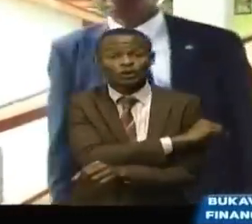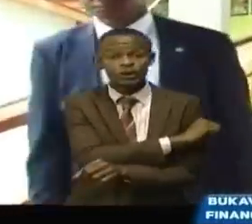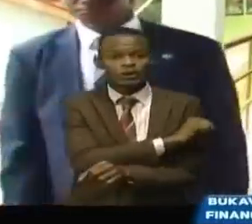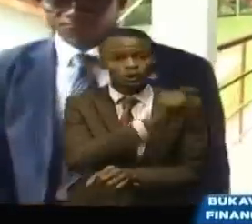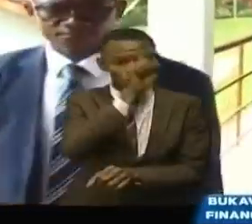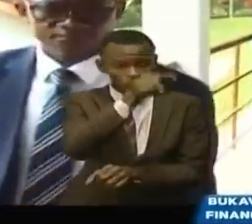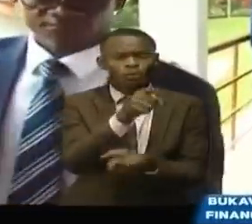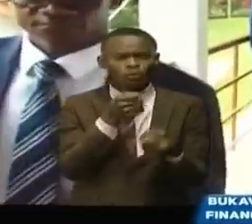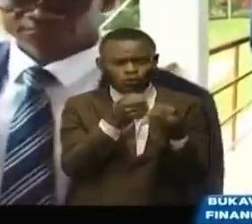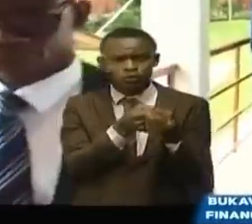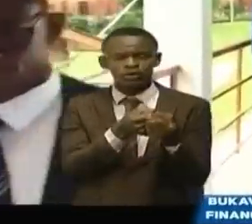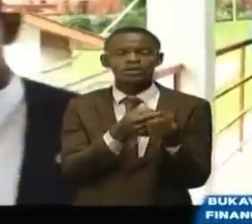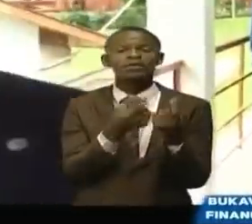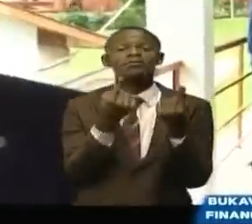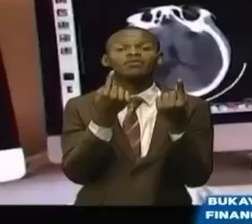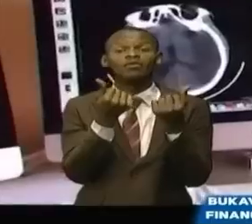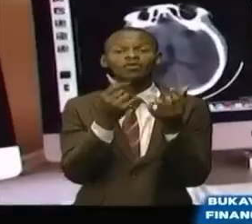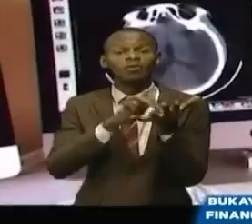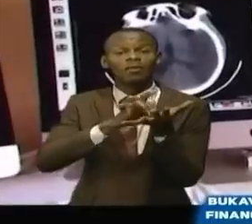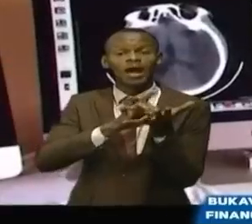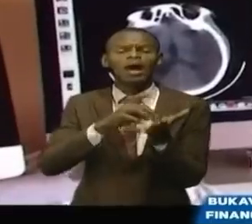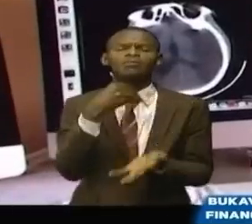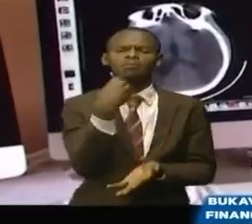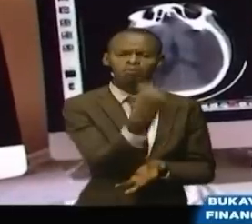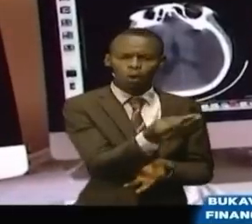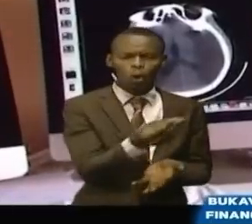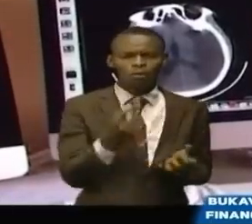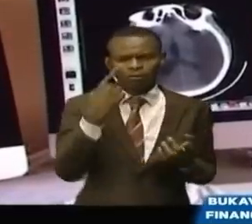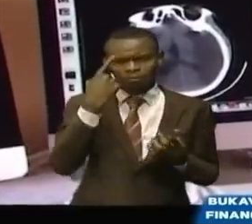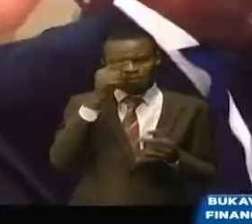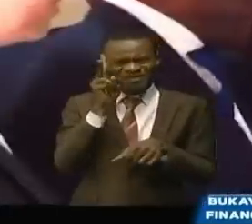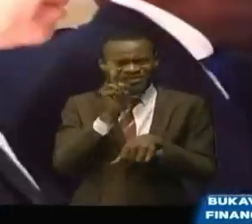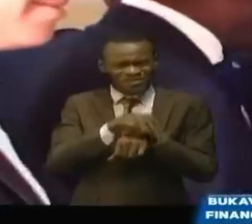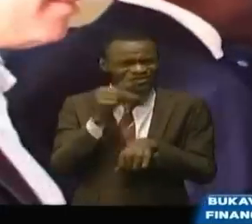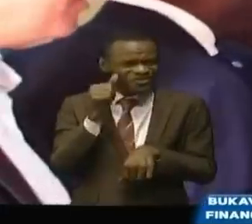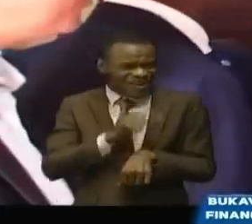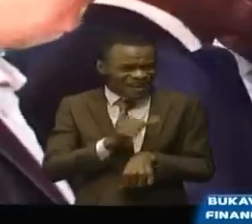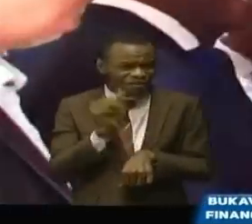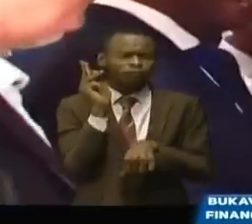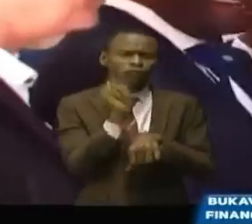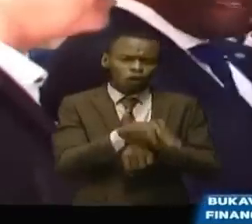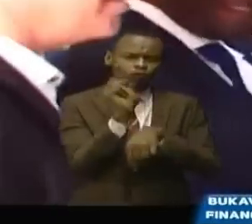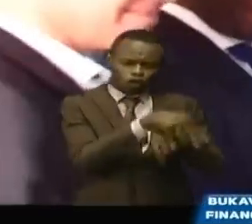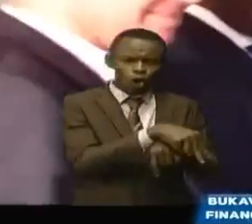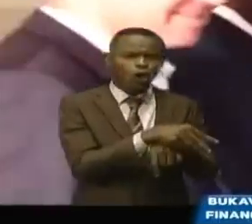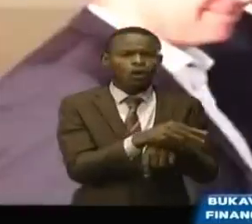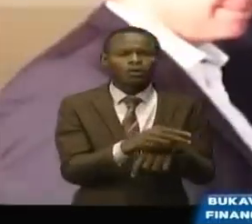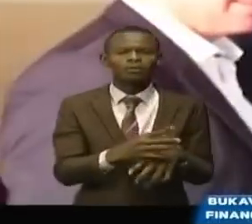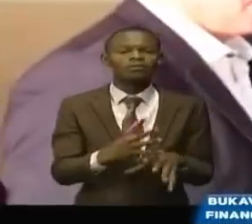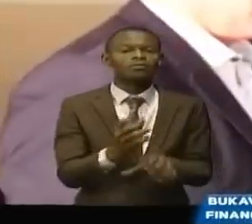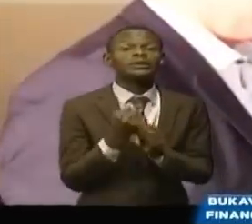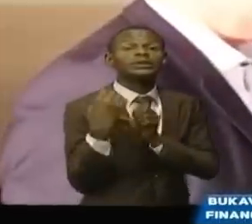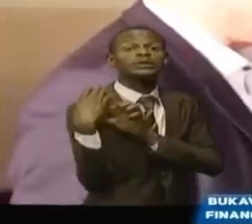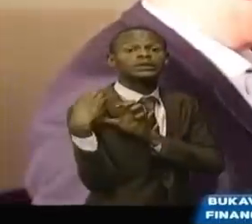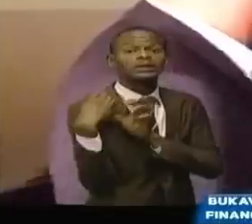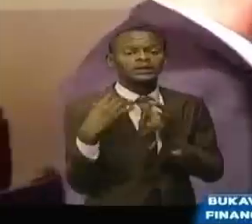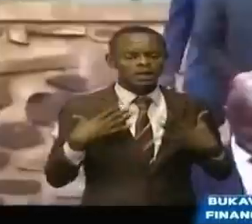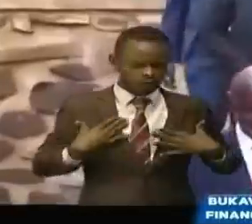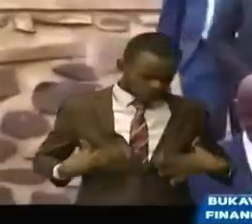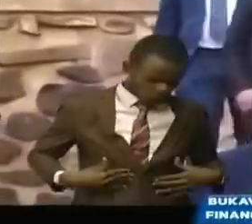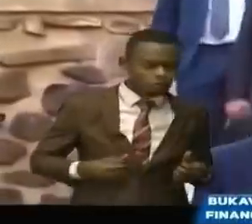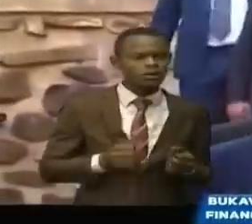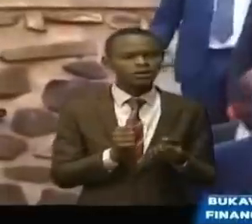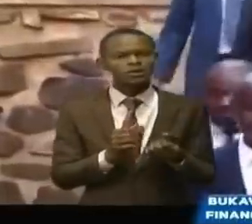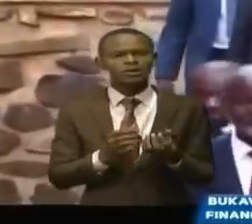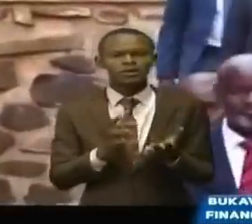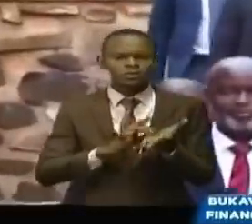des laboratoires et des scanners de dernière technologie et dans la formation diplômante des masters en psychologie clinique.